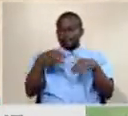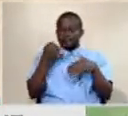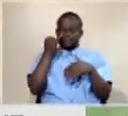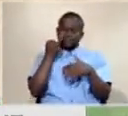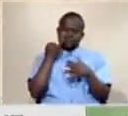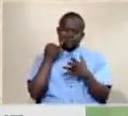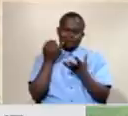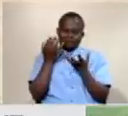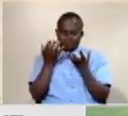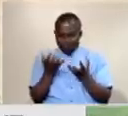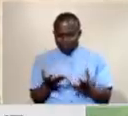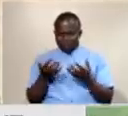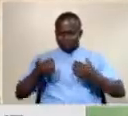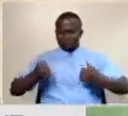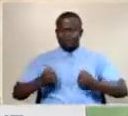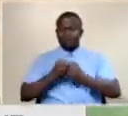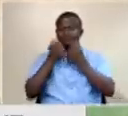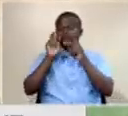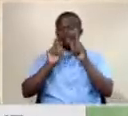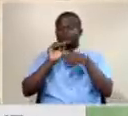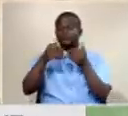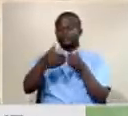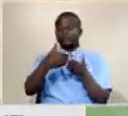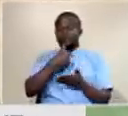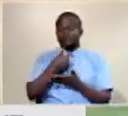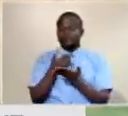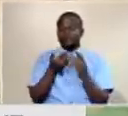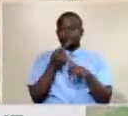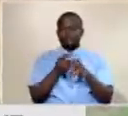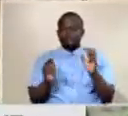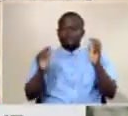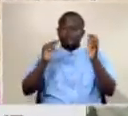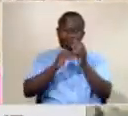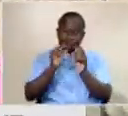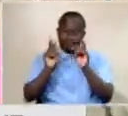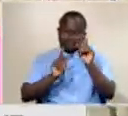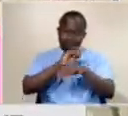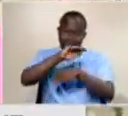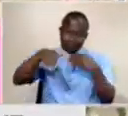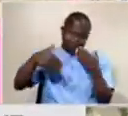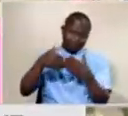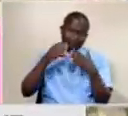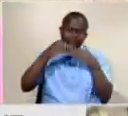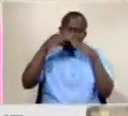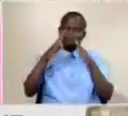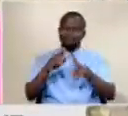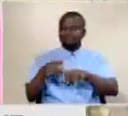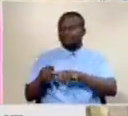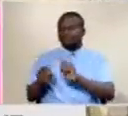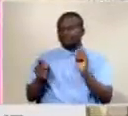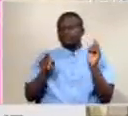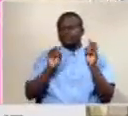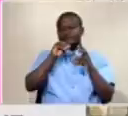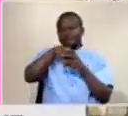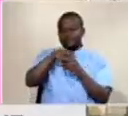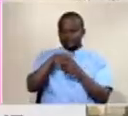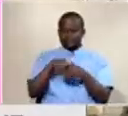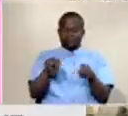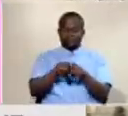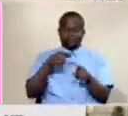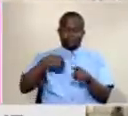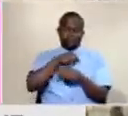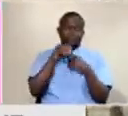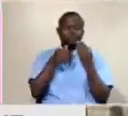n'uburemere bw'ingaruka umuturage byamugezeho ariko abaturage abayobozi batandukanye babirimo